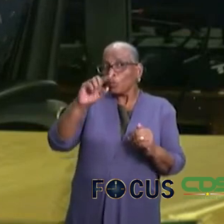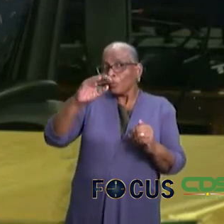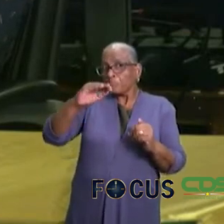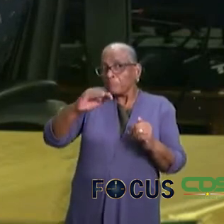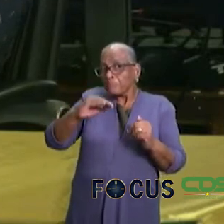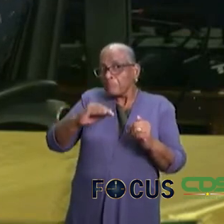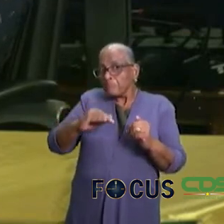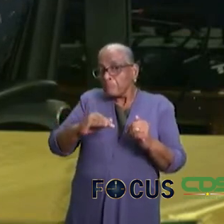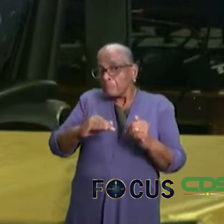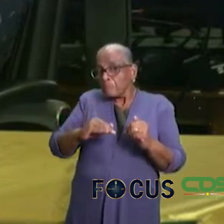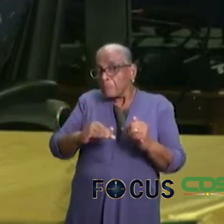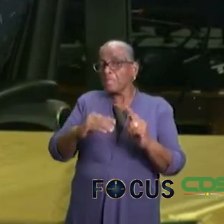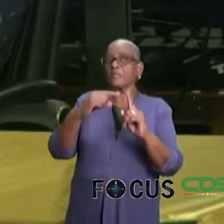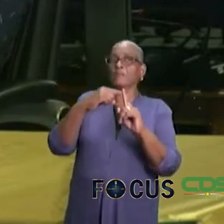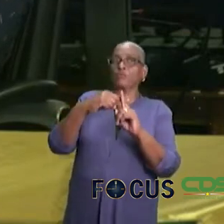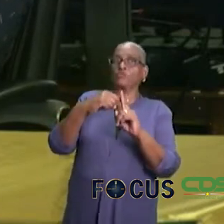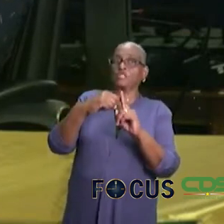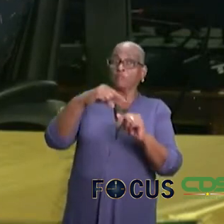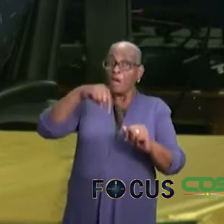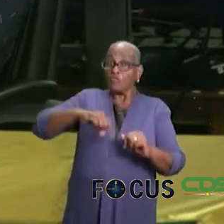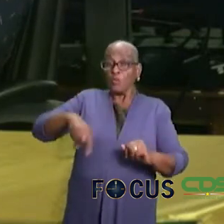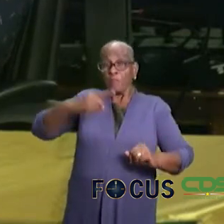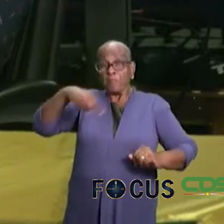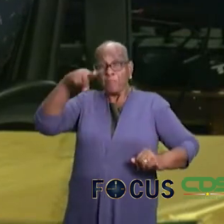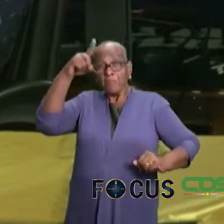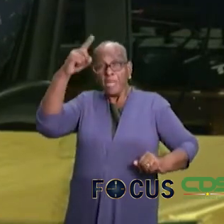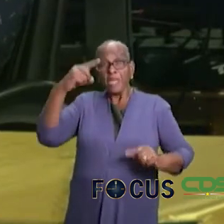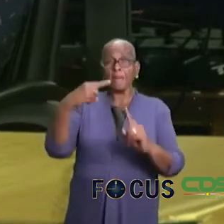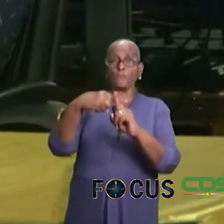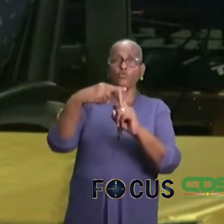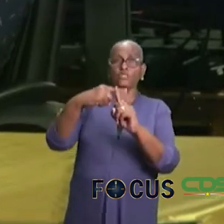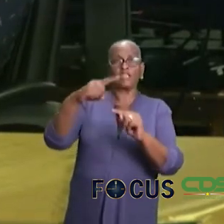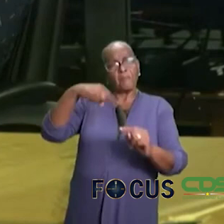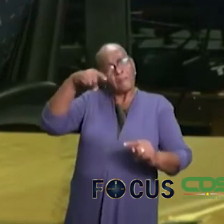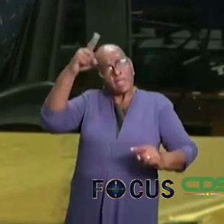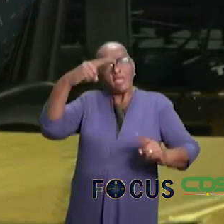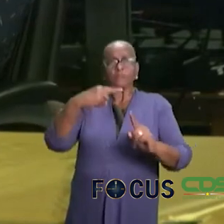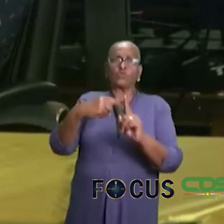positieven waren. Maar we zien dat we nu steeds meer positieven krijgen.